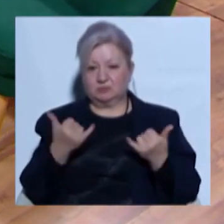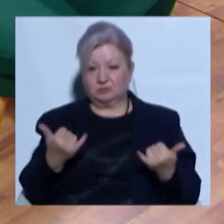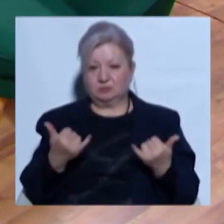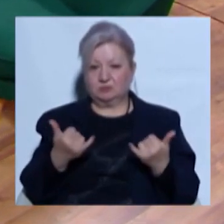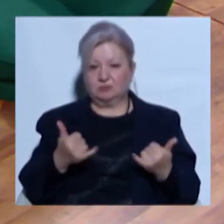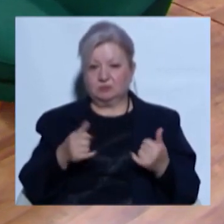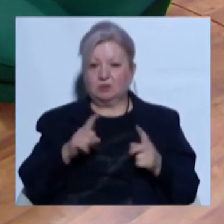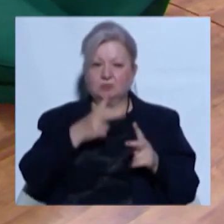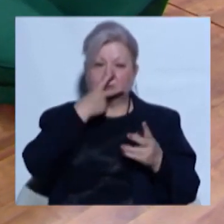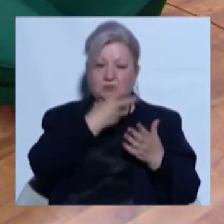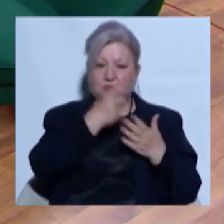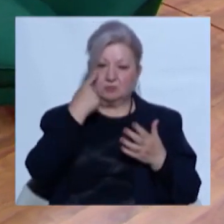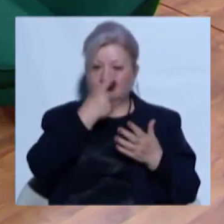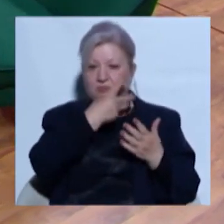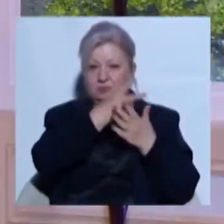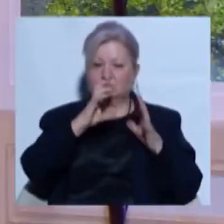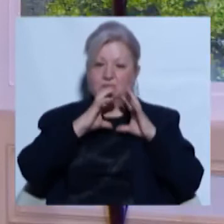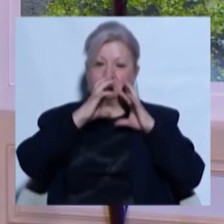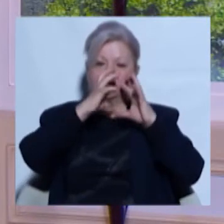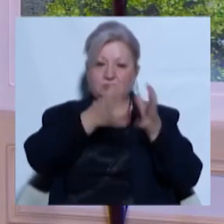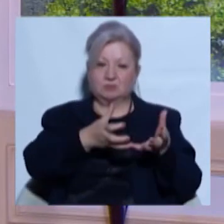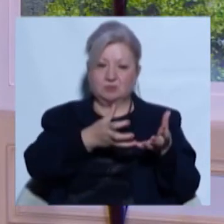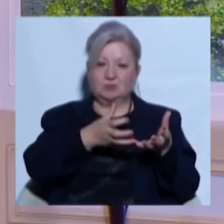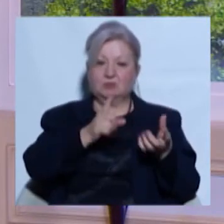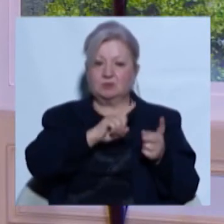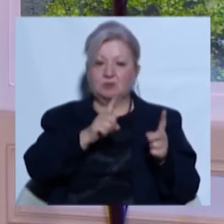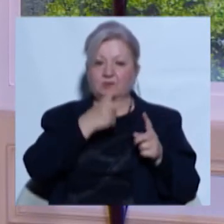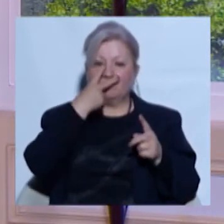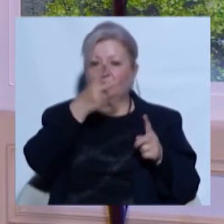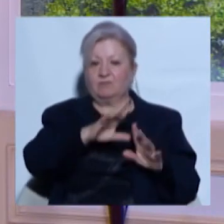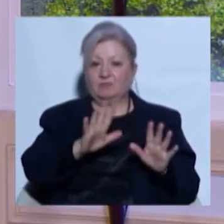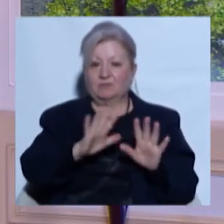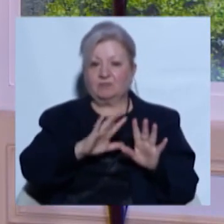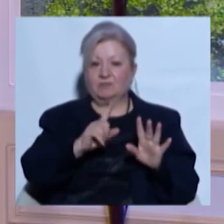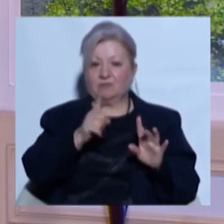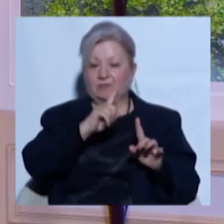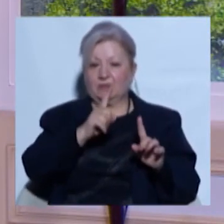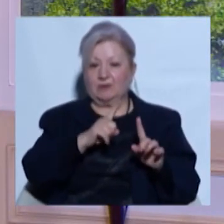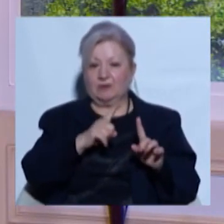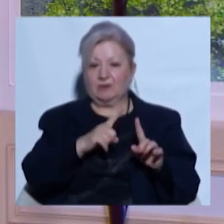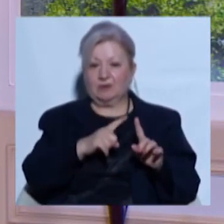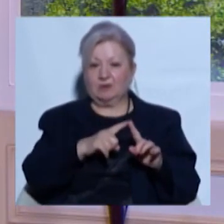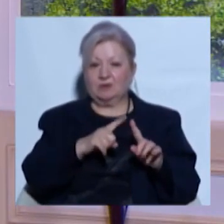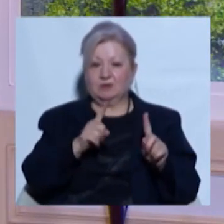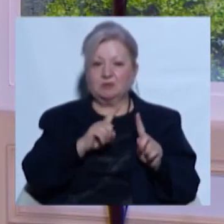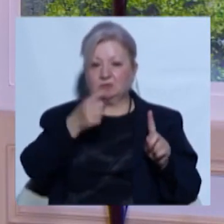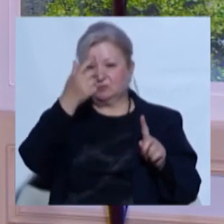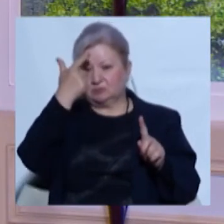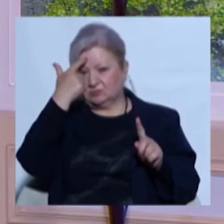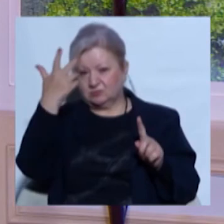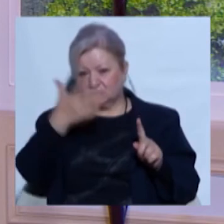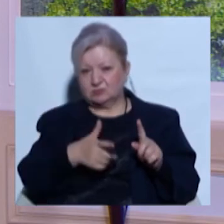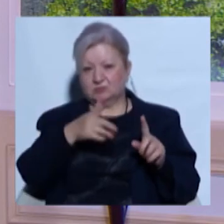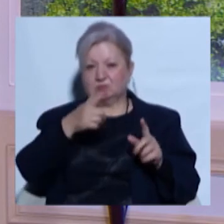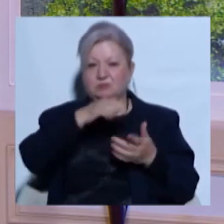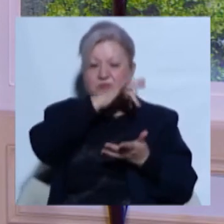დღეს, აბა თვალი გადაავლეთ მსოფლიოს და ვერ ნახავთ ვერცერთ სახელოვნებო თუ სამეცნიერო ცენტრს